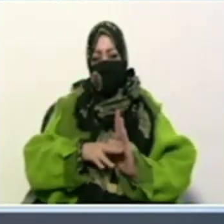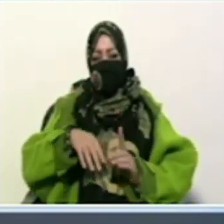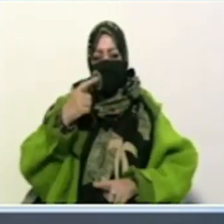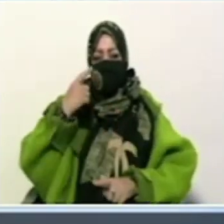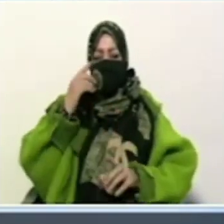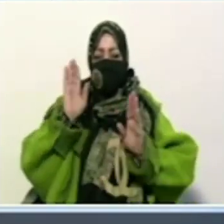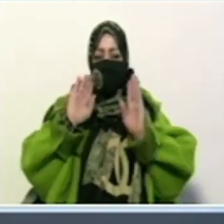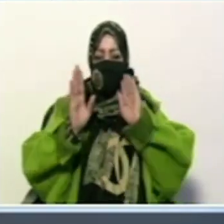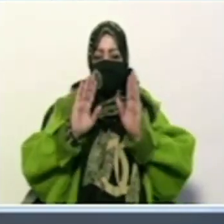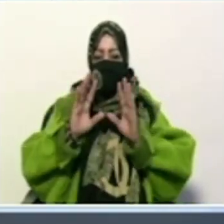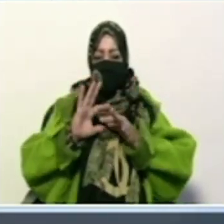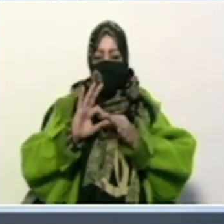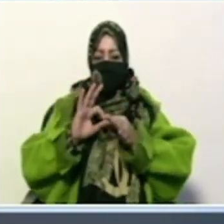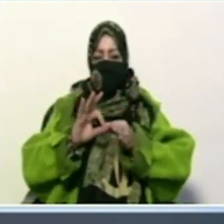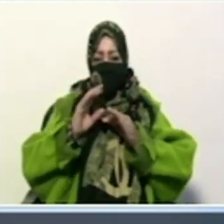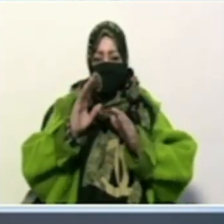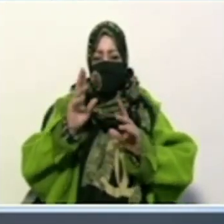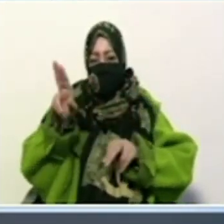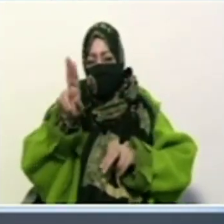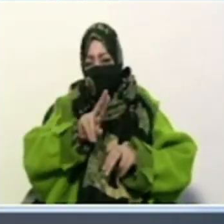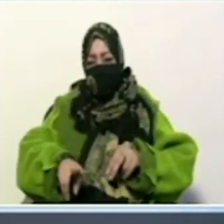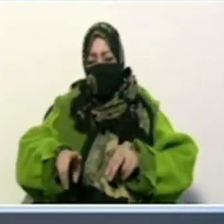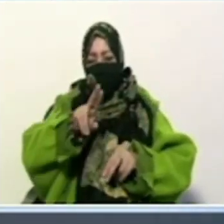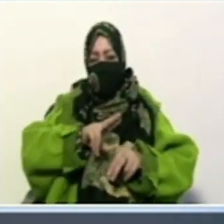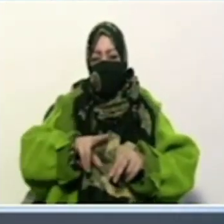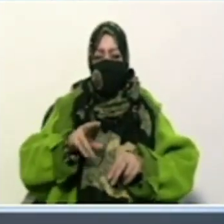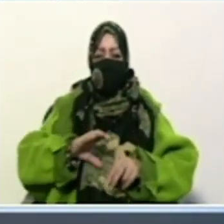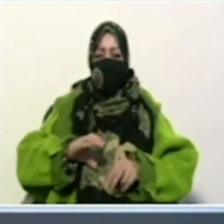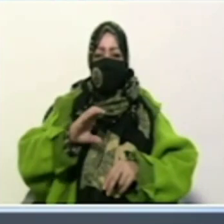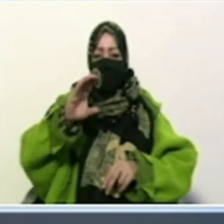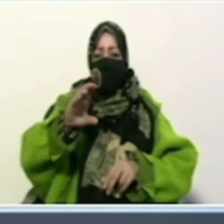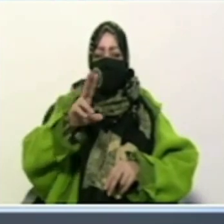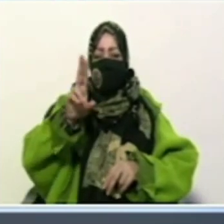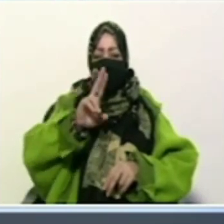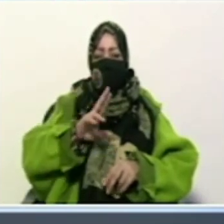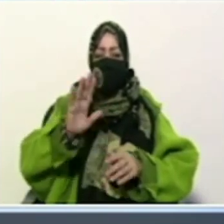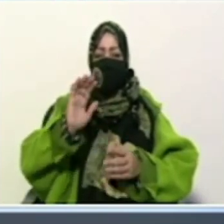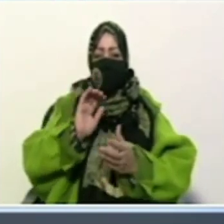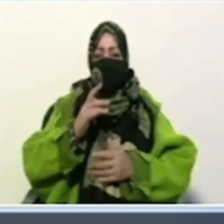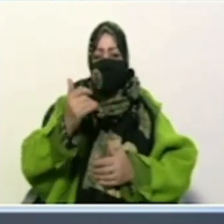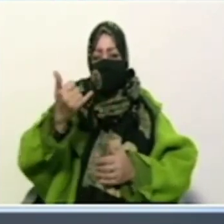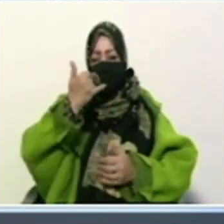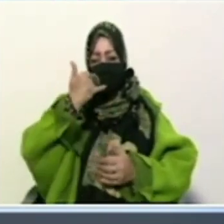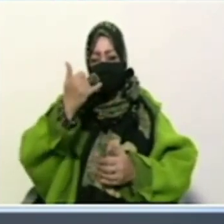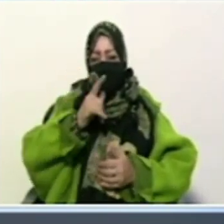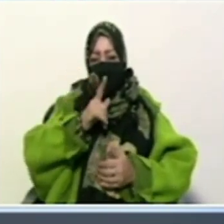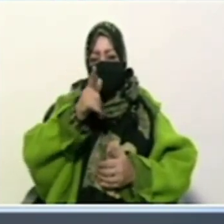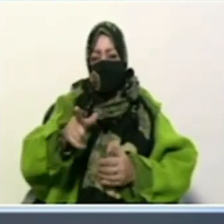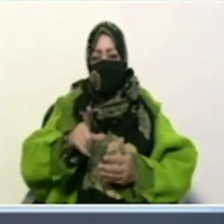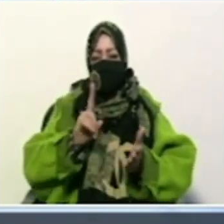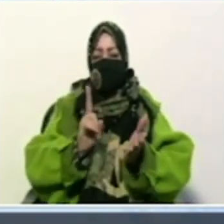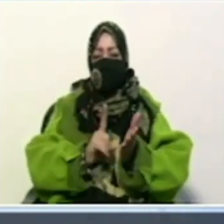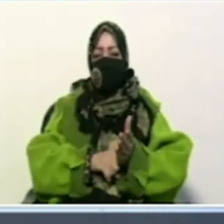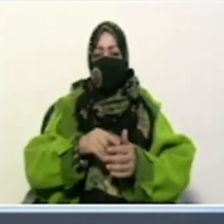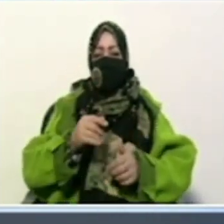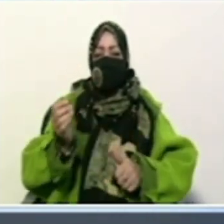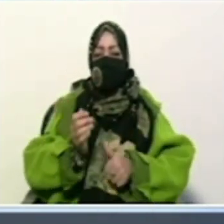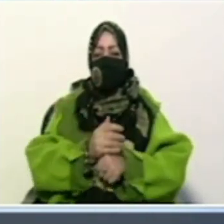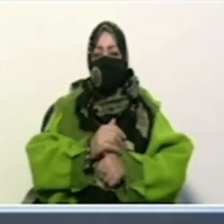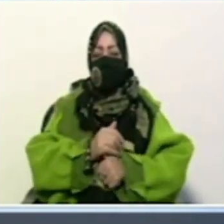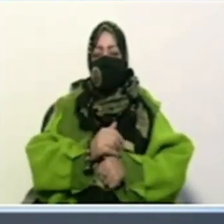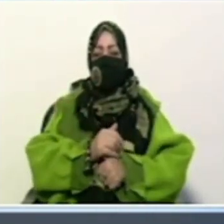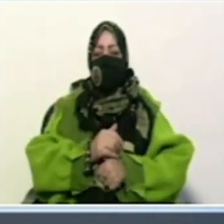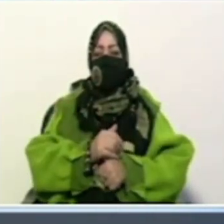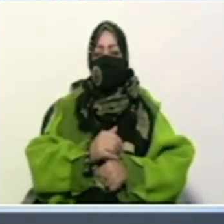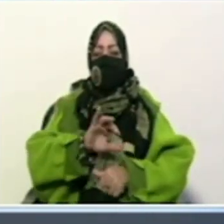تزوج زواج مدني بنصرانية ولم تشهر إسلامها، وولد معها